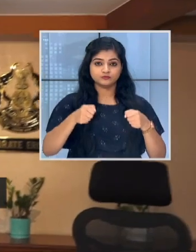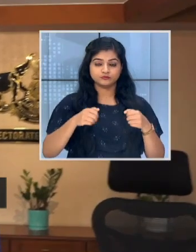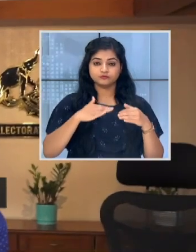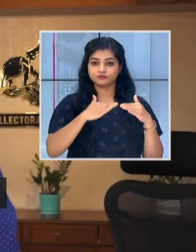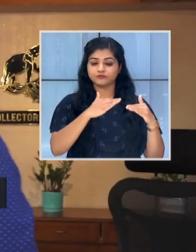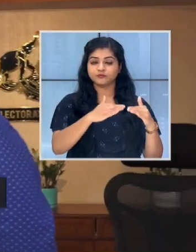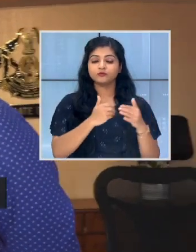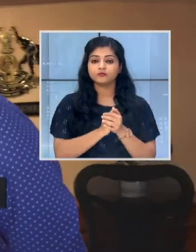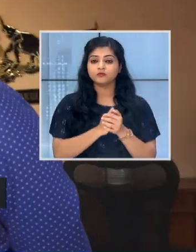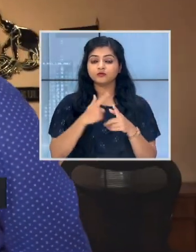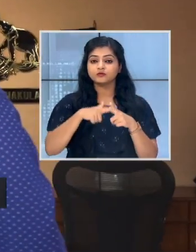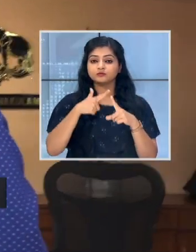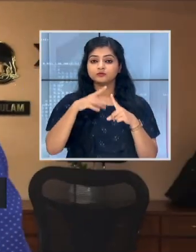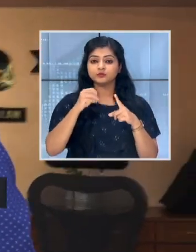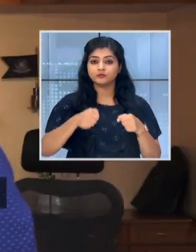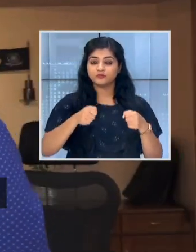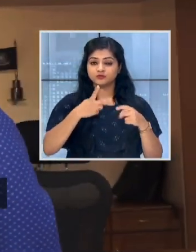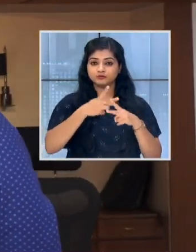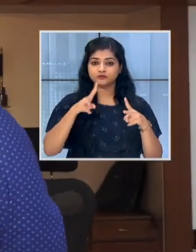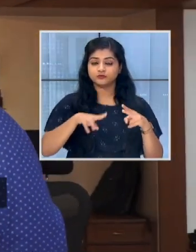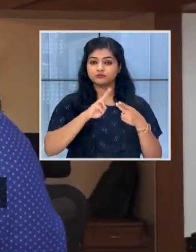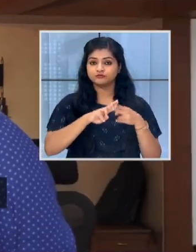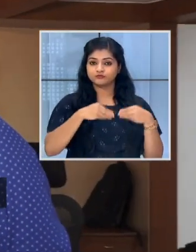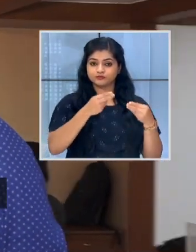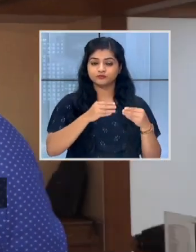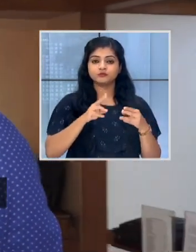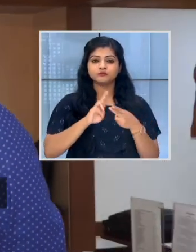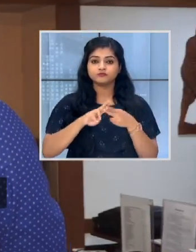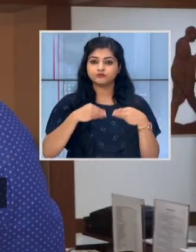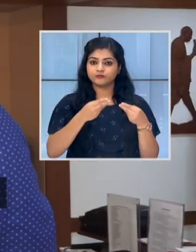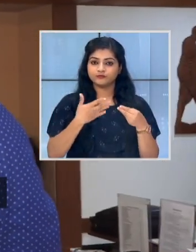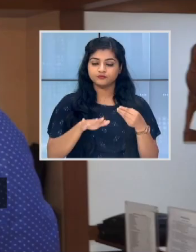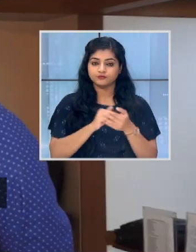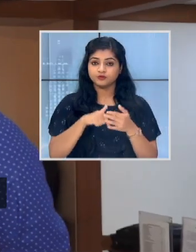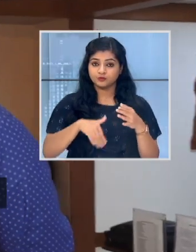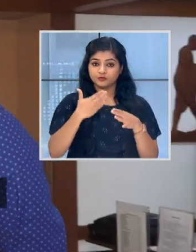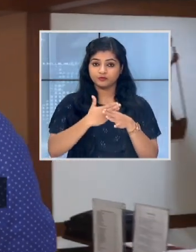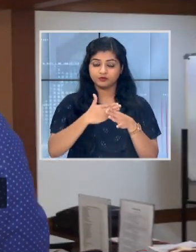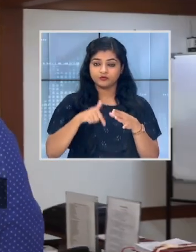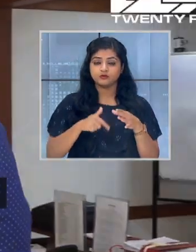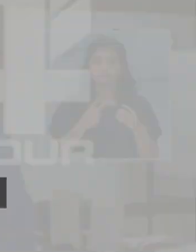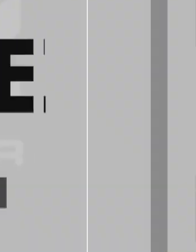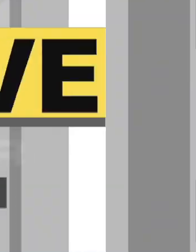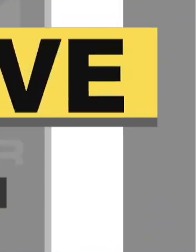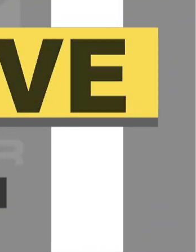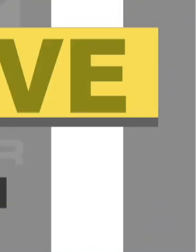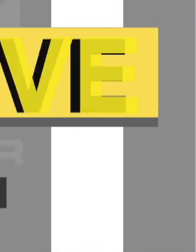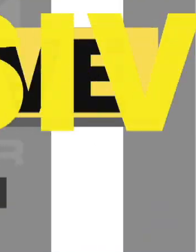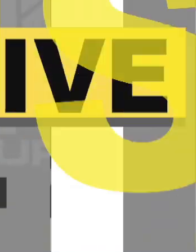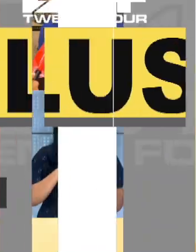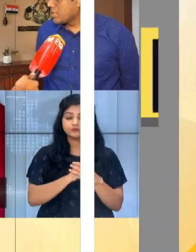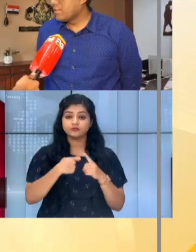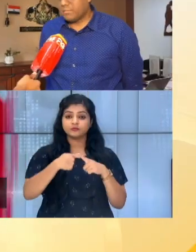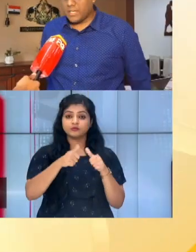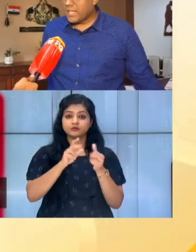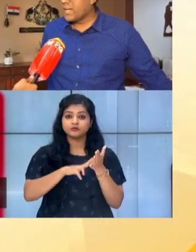അതേപോലെ ജിയോ ബാഗ്സും വയ്ക്കാനുള്ള സംവിധാനവും നമ്മൾ ഒരുക്കി. സോ ആ വർക്കാണ് നമ്മൾ ഇനി കൂടുതൽ അവിടെ ശക്തിപ്പെടുത്തുന്നത്. സോ